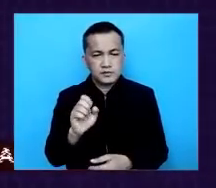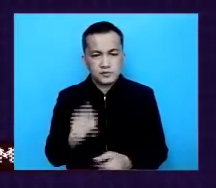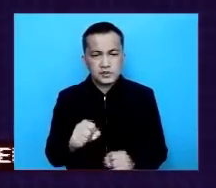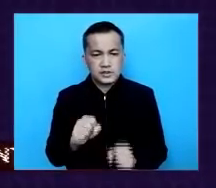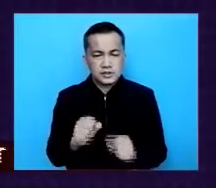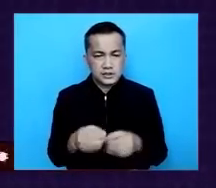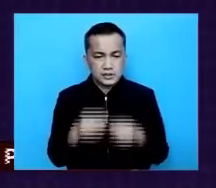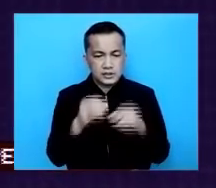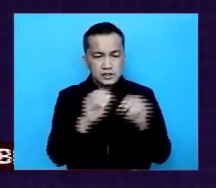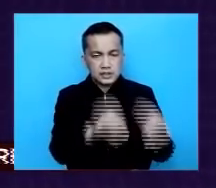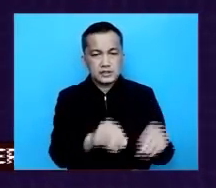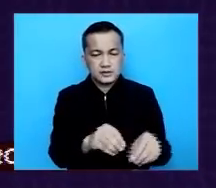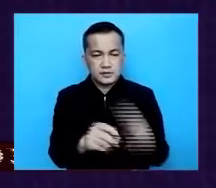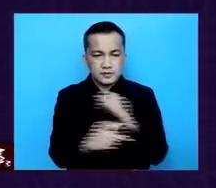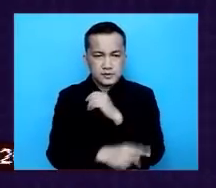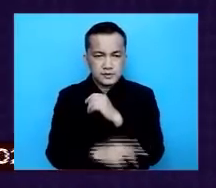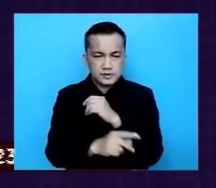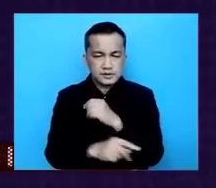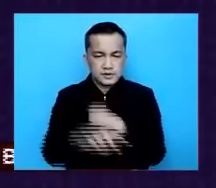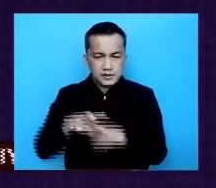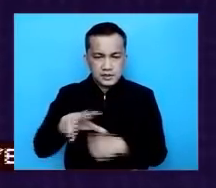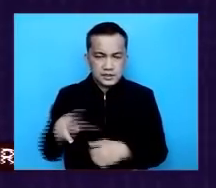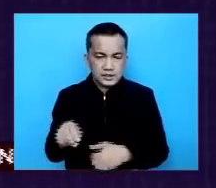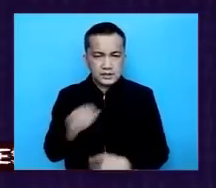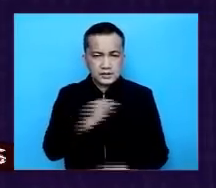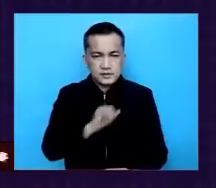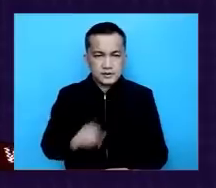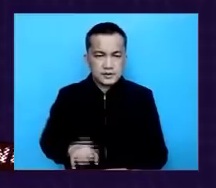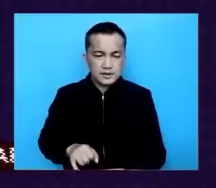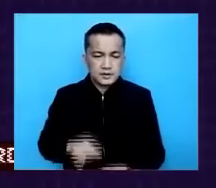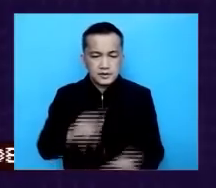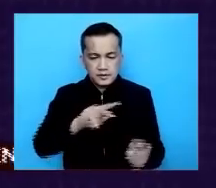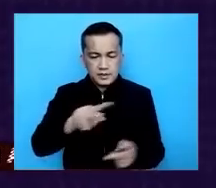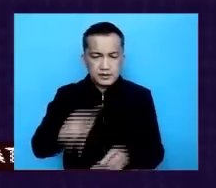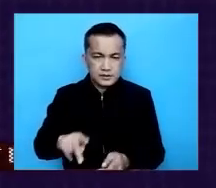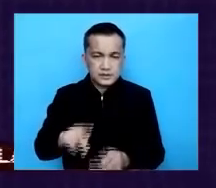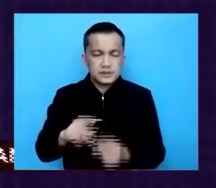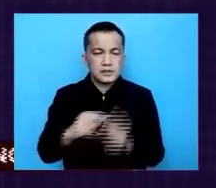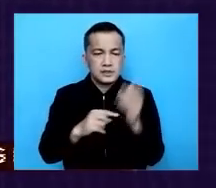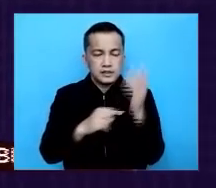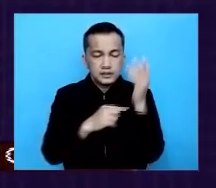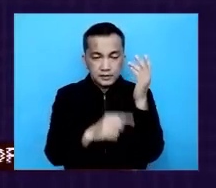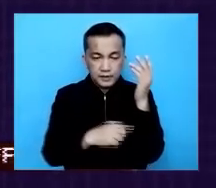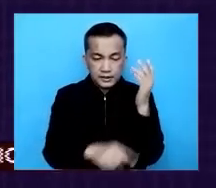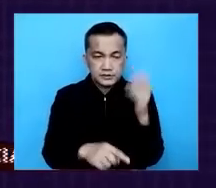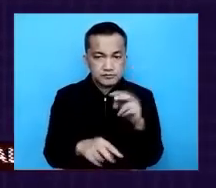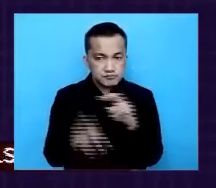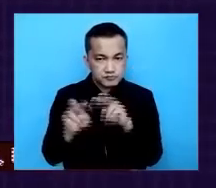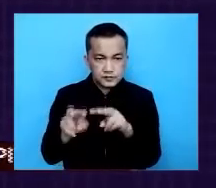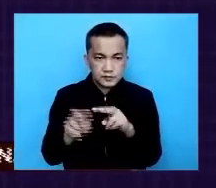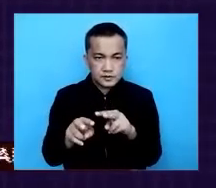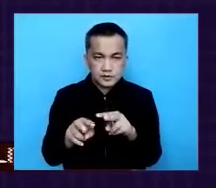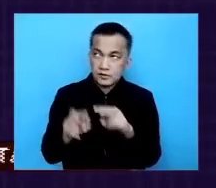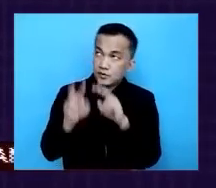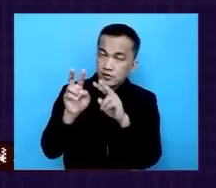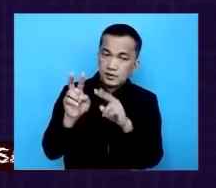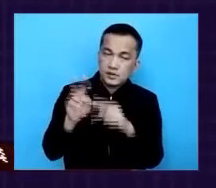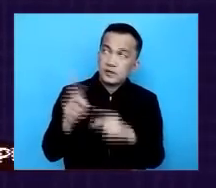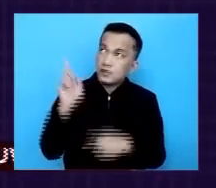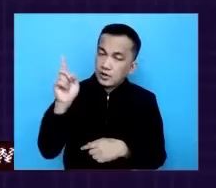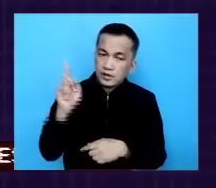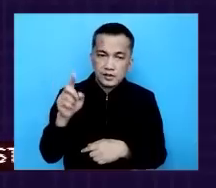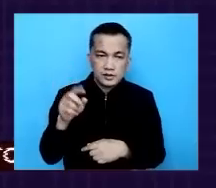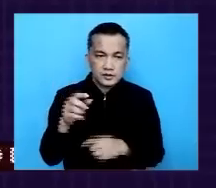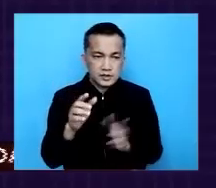yan sa mga probinsya ng Cagayan, Isabela, Palawan at Zambales. Kung titignang mabuti, nakaharap ang mga lugar na ito